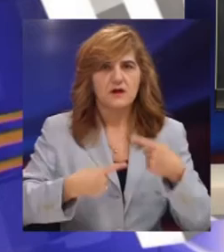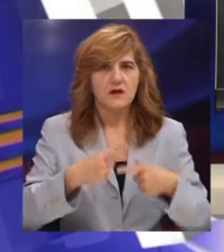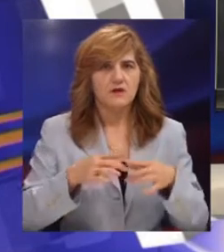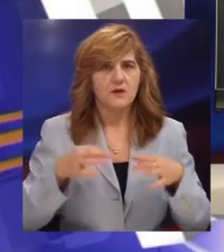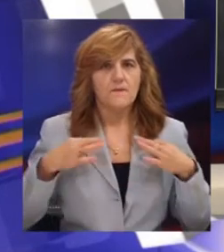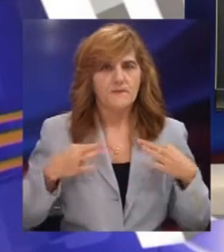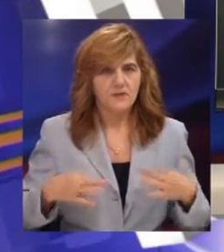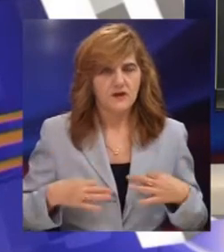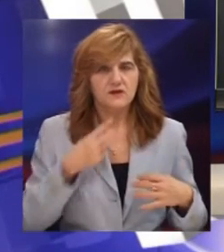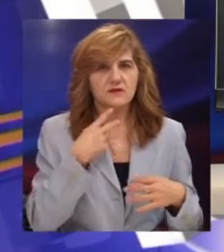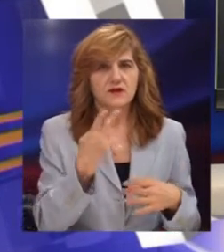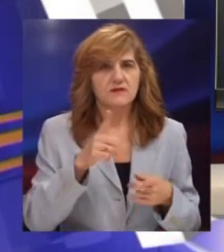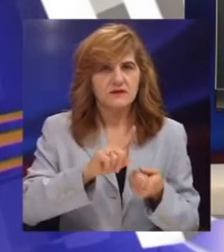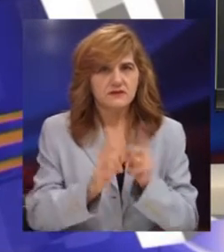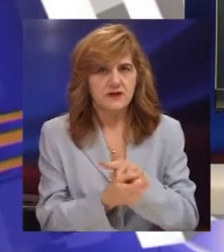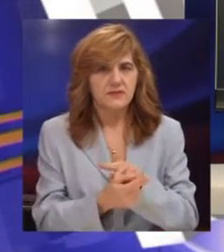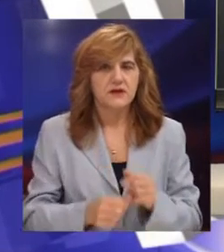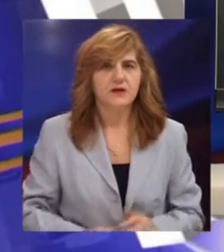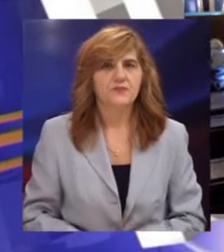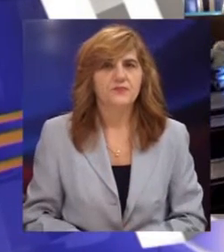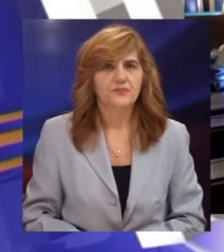različita predsednika i 3 zamenika predsednika.